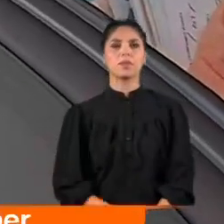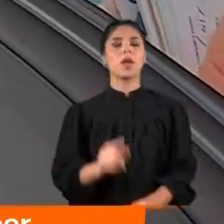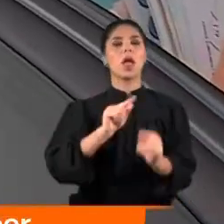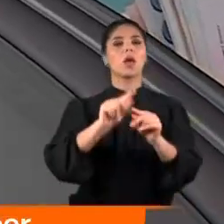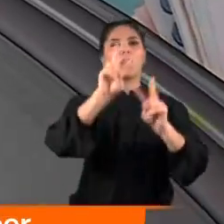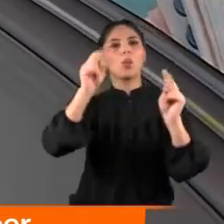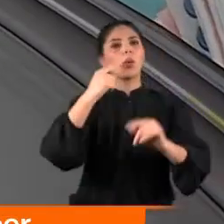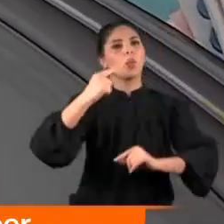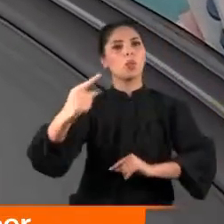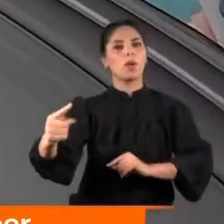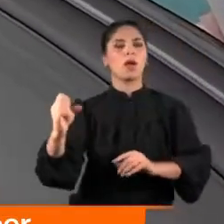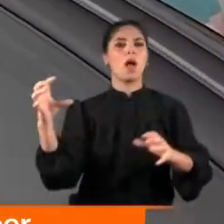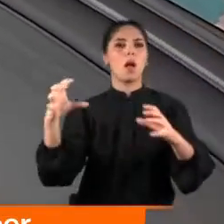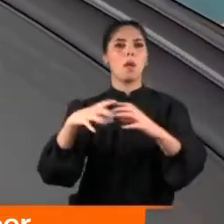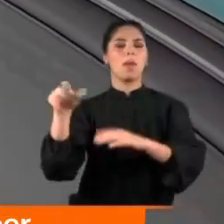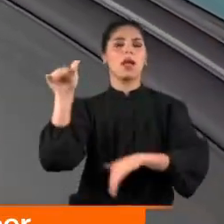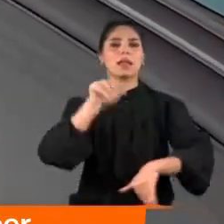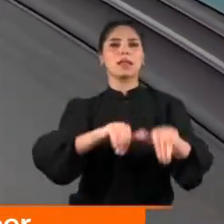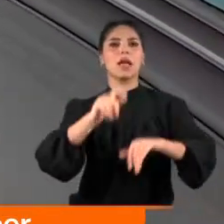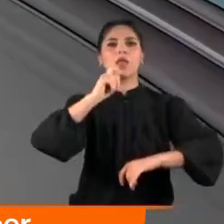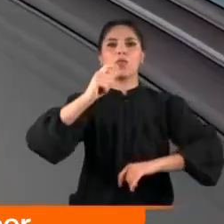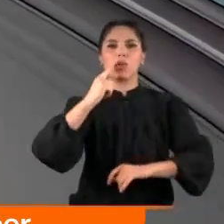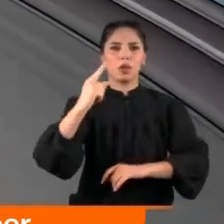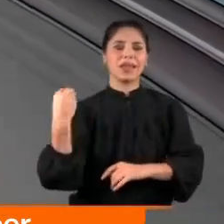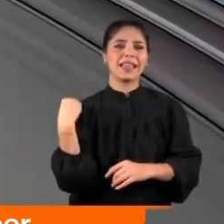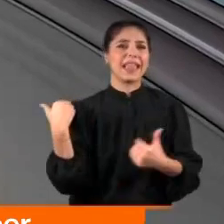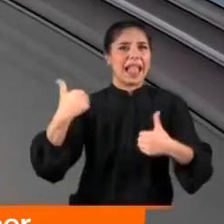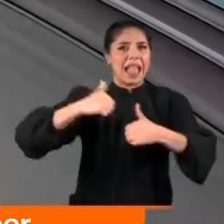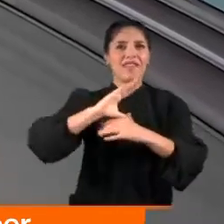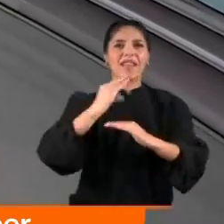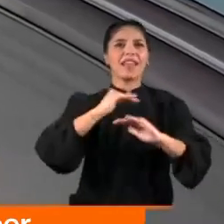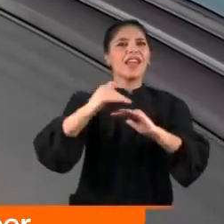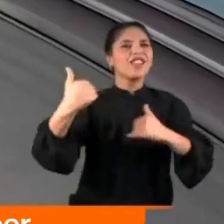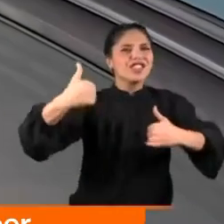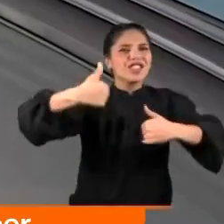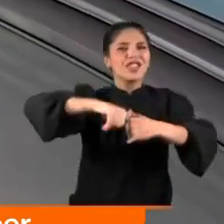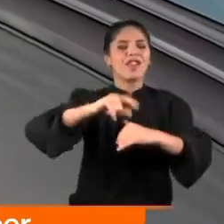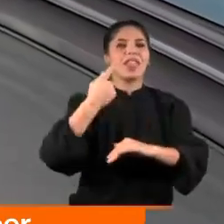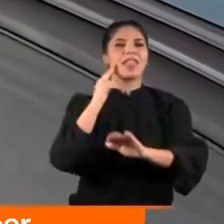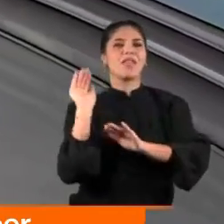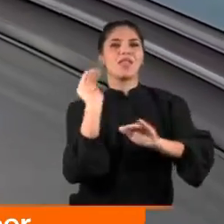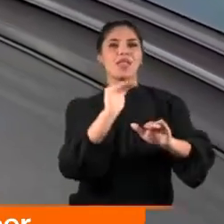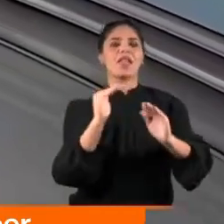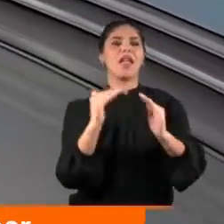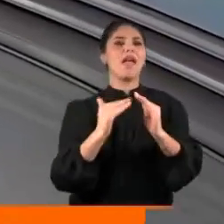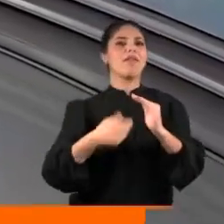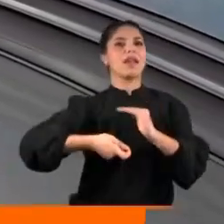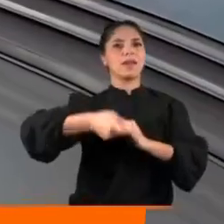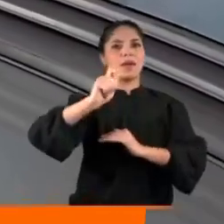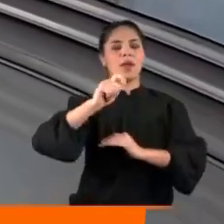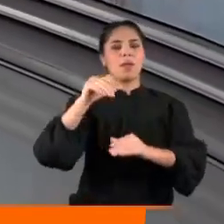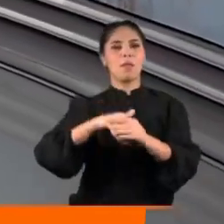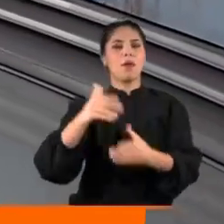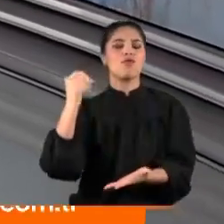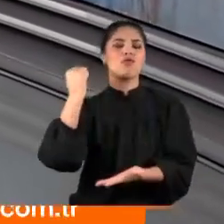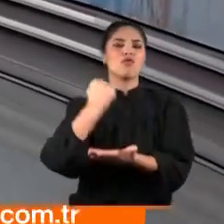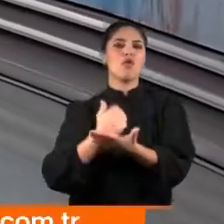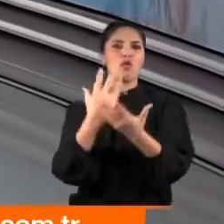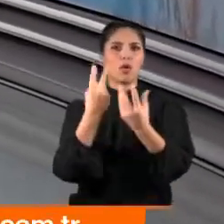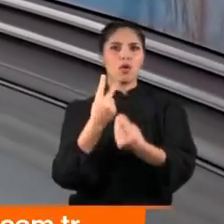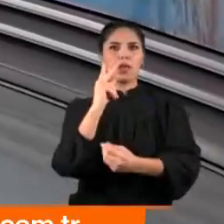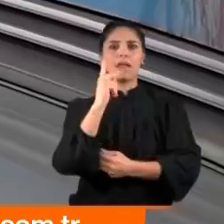Ekonomiyle devam edelim. AK Parti'nin seçim vaadi olarak sunduğu yeni evlenen genç çiftlere verilecek devlet destekli evlilik kredisi meclisten geçti. 2